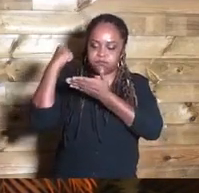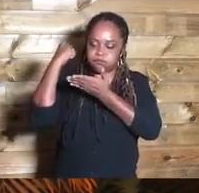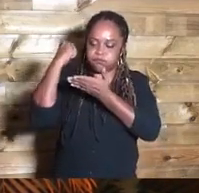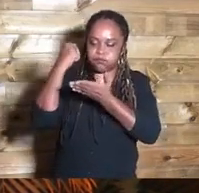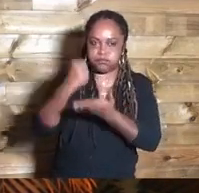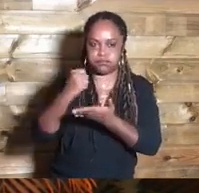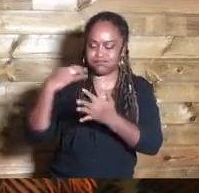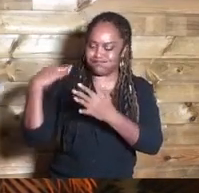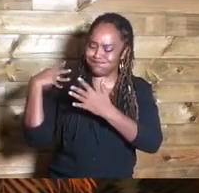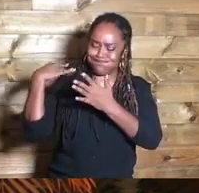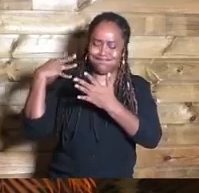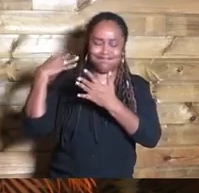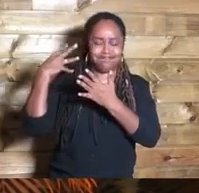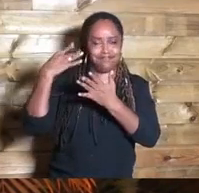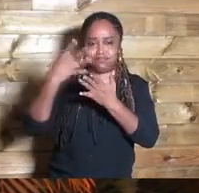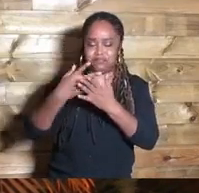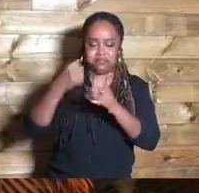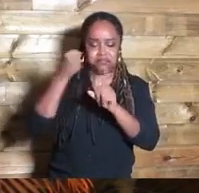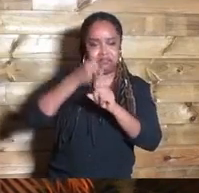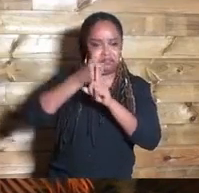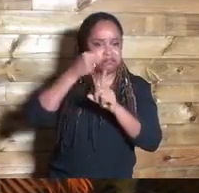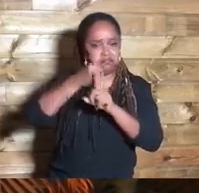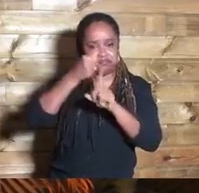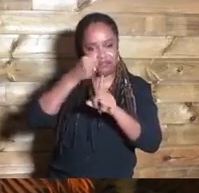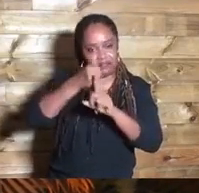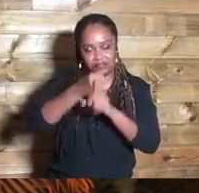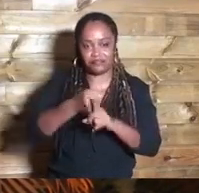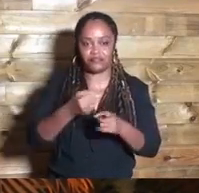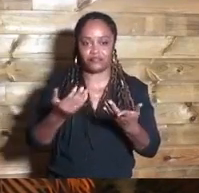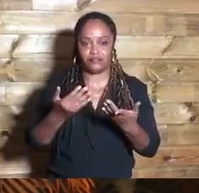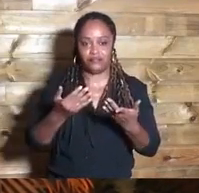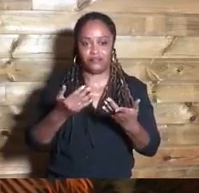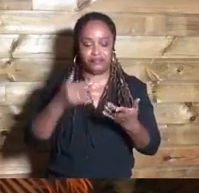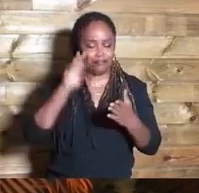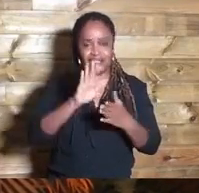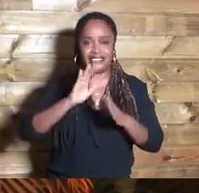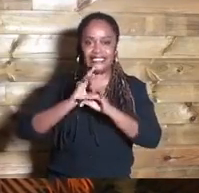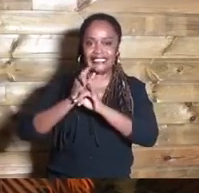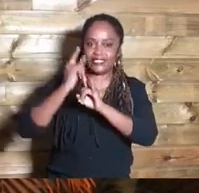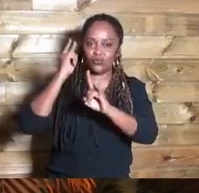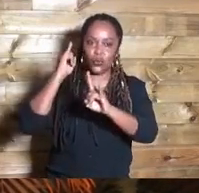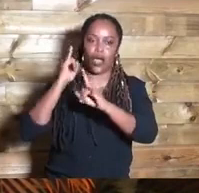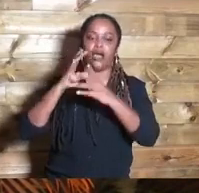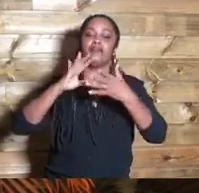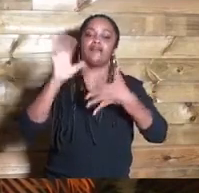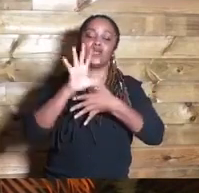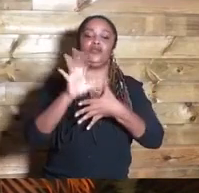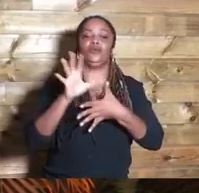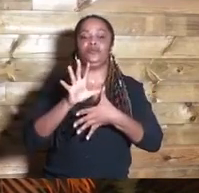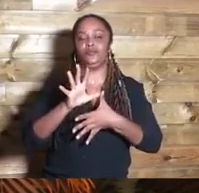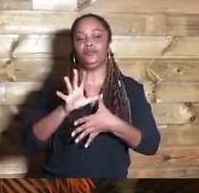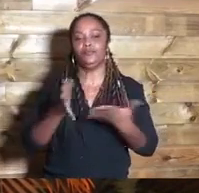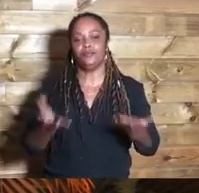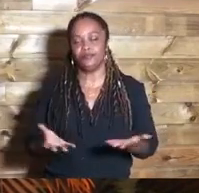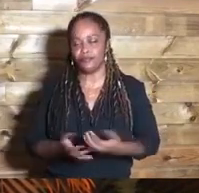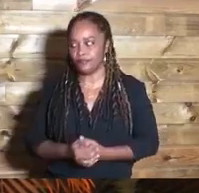Le 28 mai, j'ai fait une conférence à Sainte-Anne avec Marie-Hélène Lomuno, Julien Mérillon, Estella, j'oublie